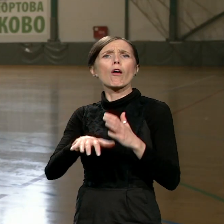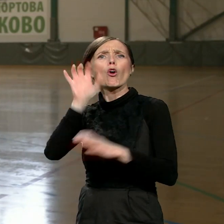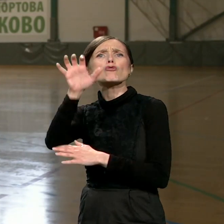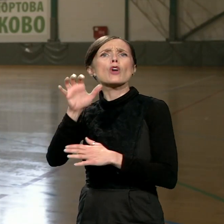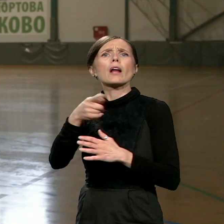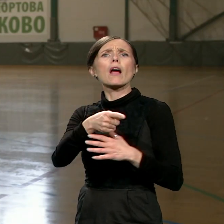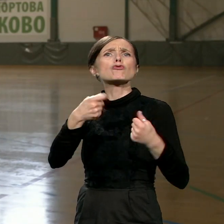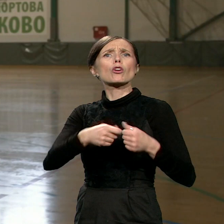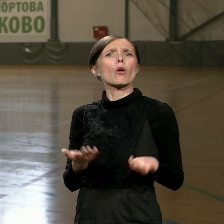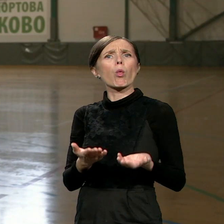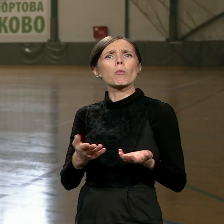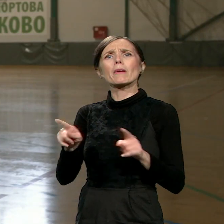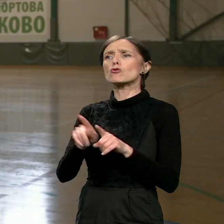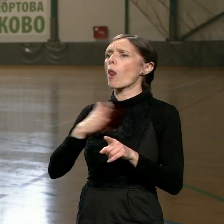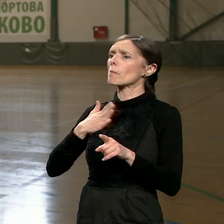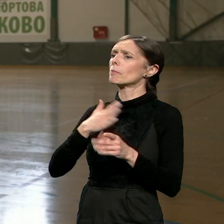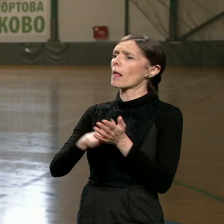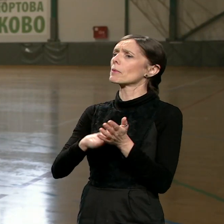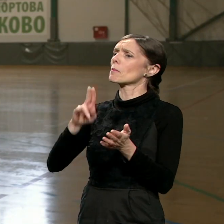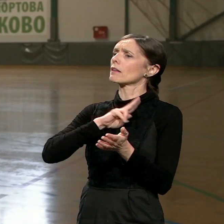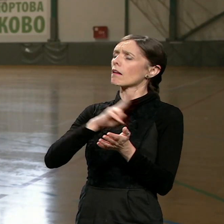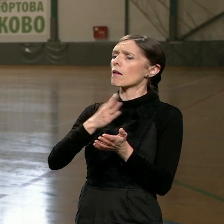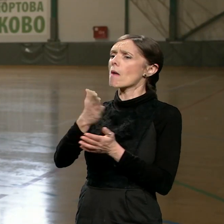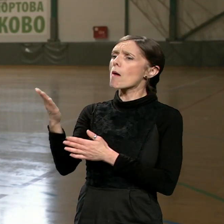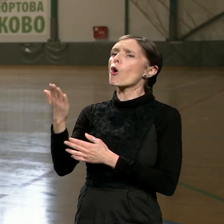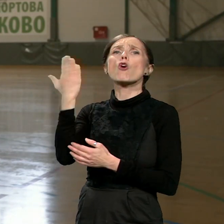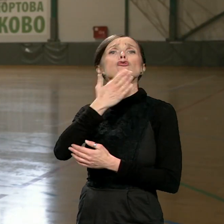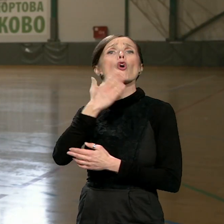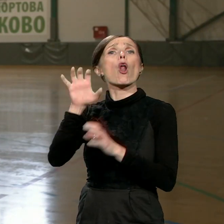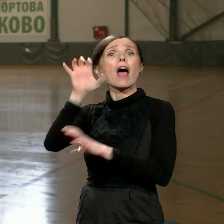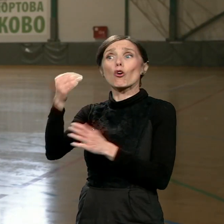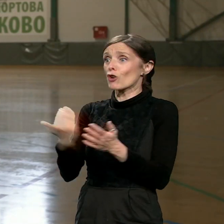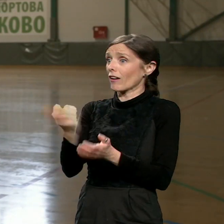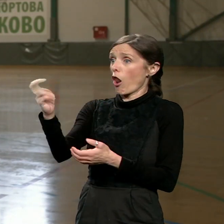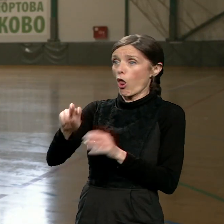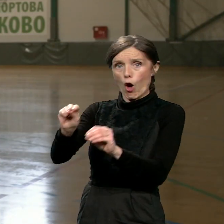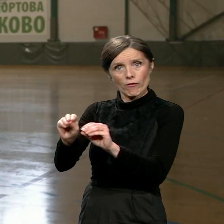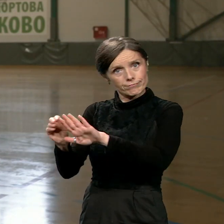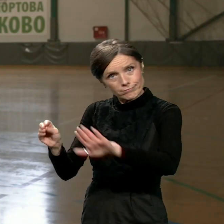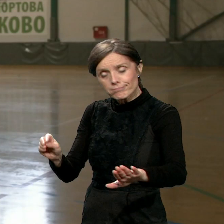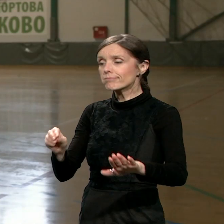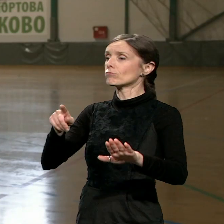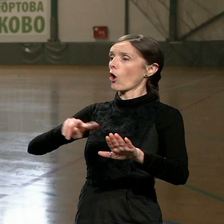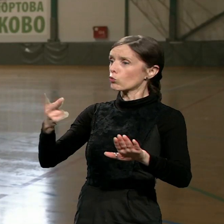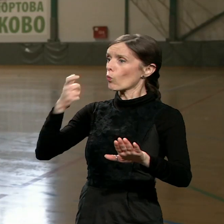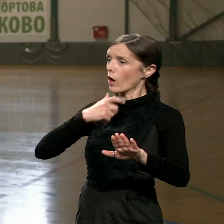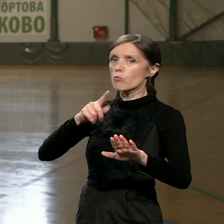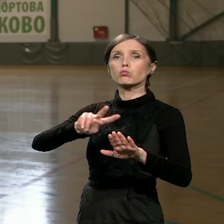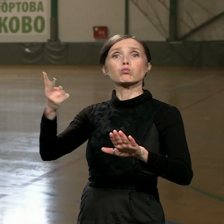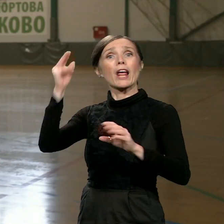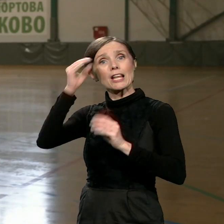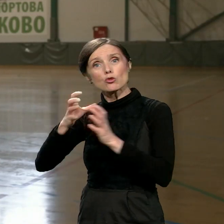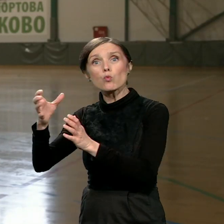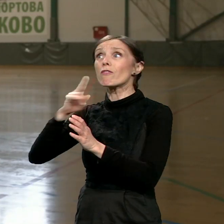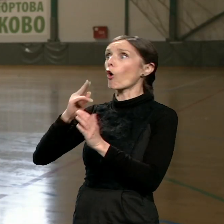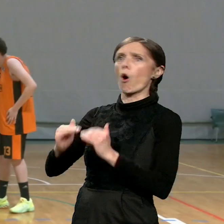selekcije školu košarke za ljude koji tek počinju i selekcije do, mislim, takmičarskih, jel, koji su već uigrani i